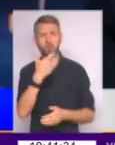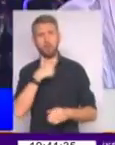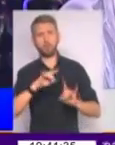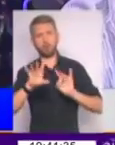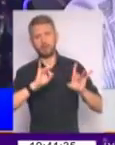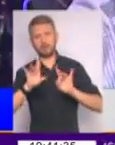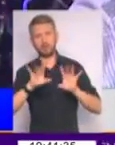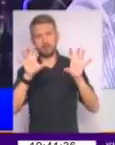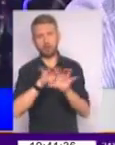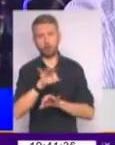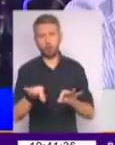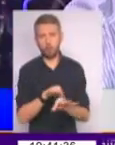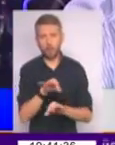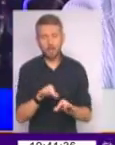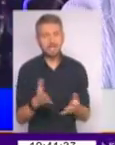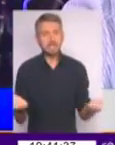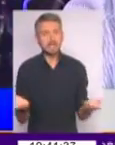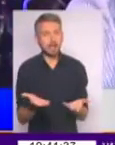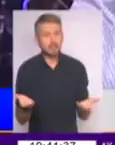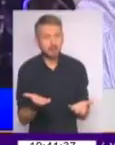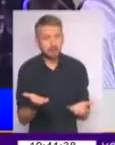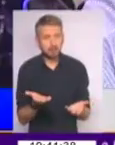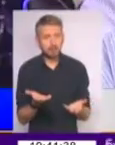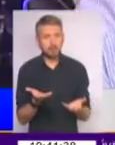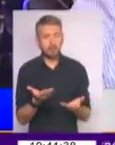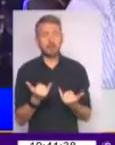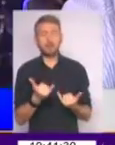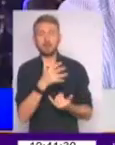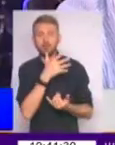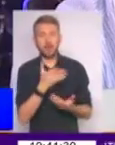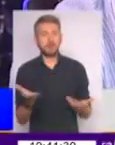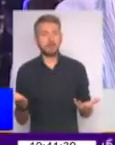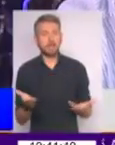популістичний законопроект, який не, на даний час, який